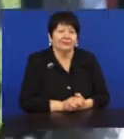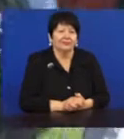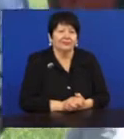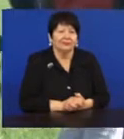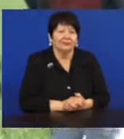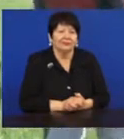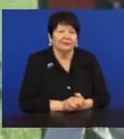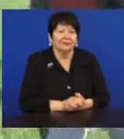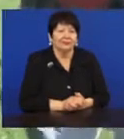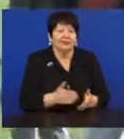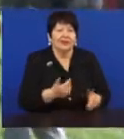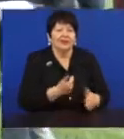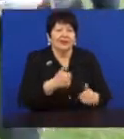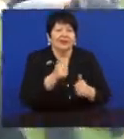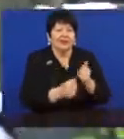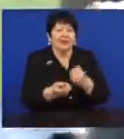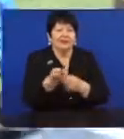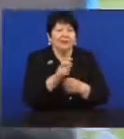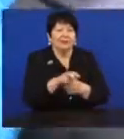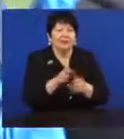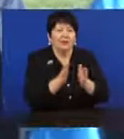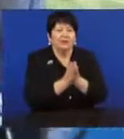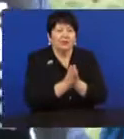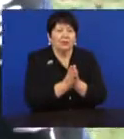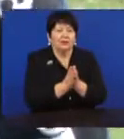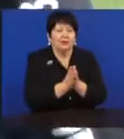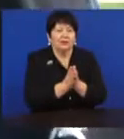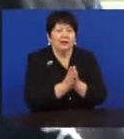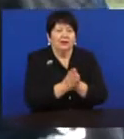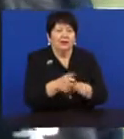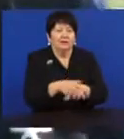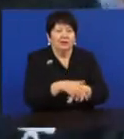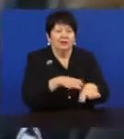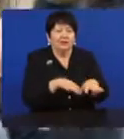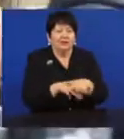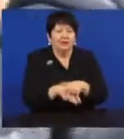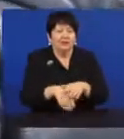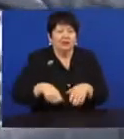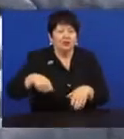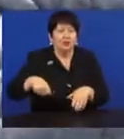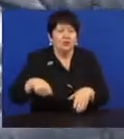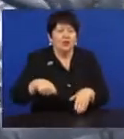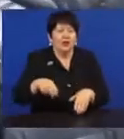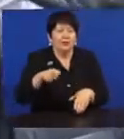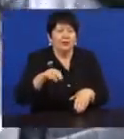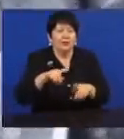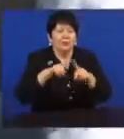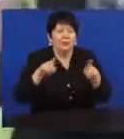Da. Zicare, vă rog, să apropii și luați o ciocolată și o biscuită. Da, dar știați ce